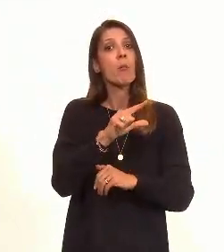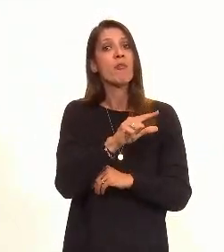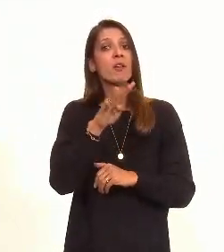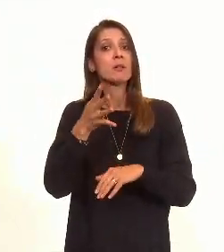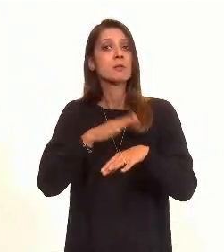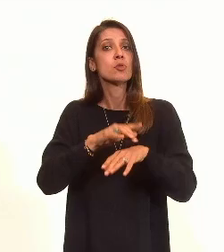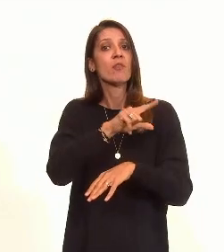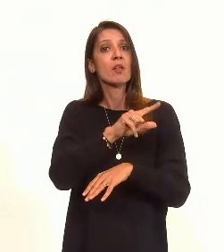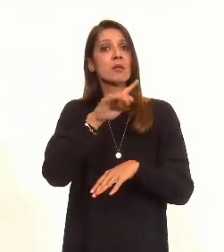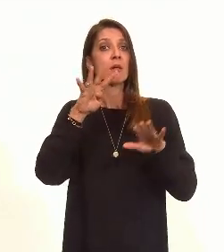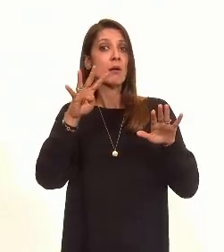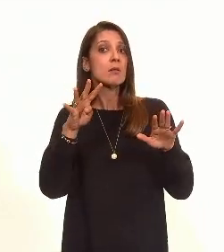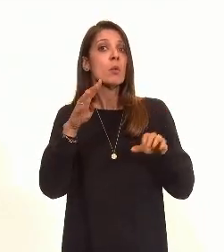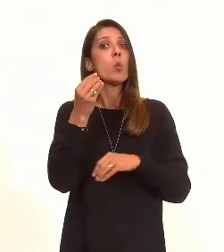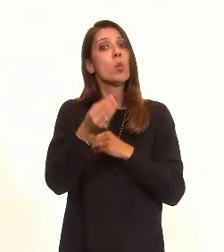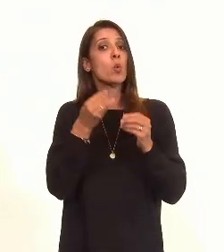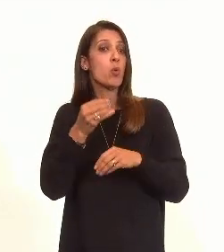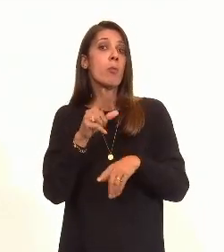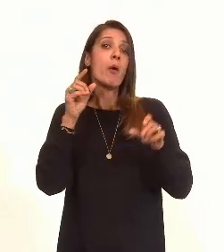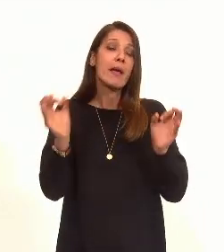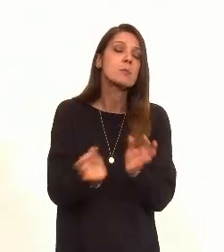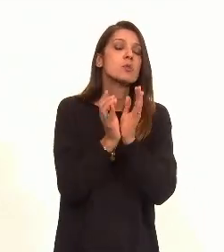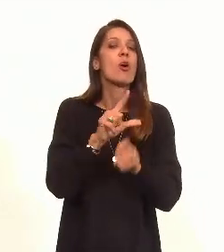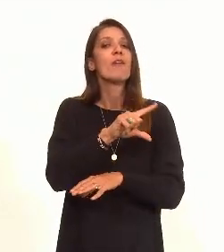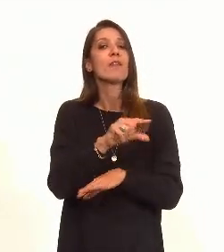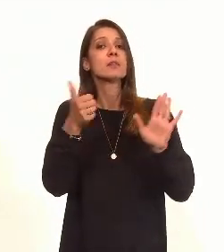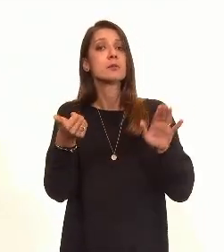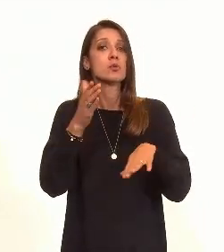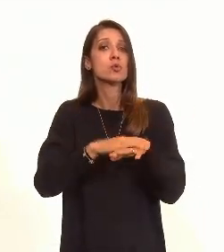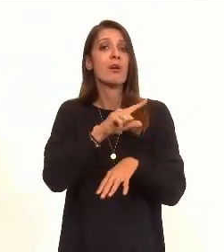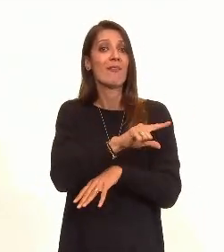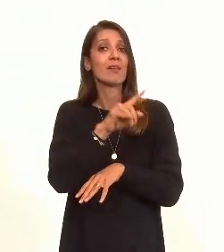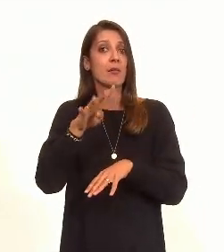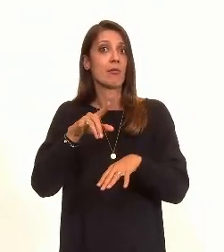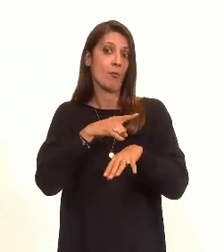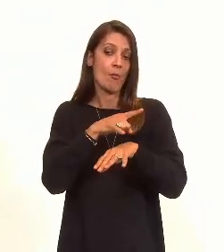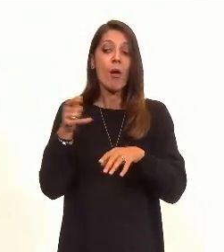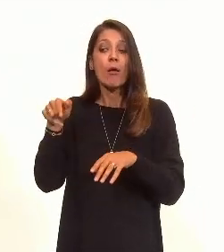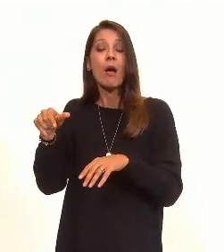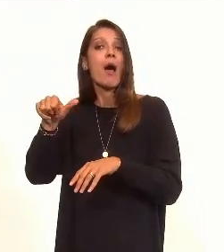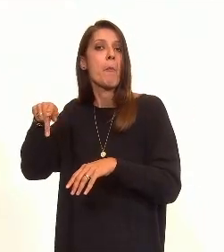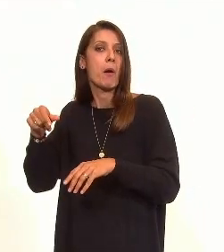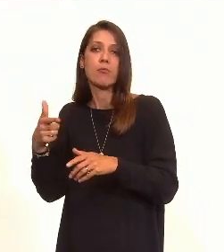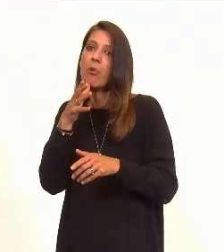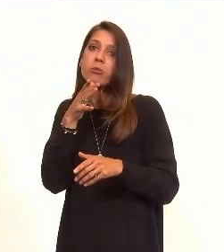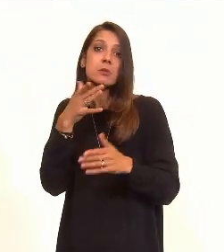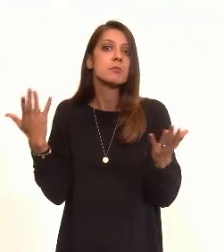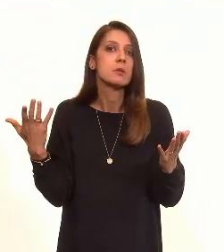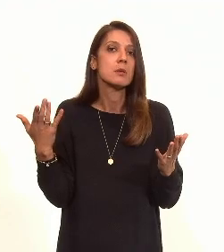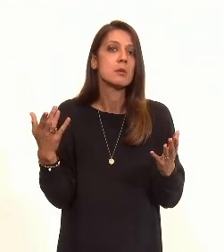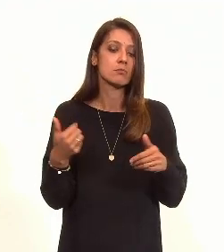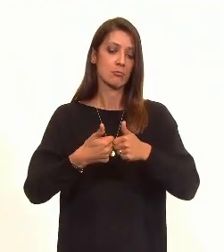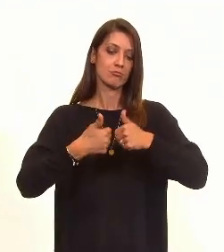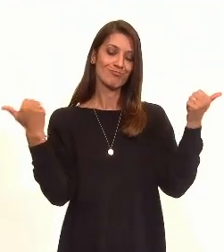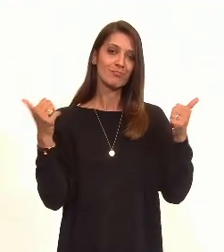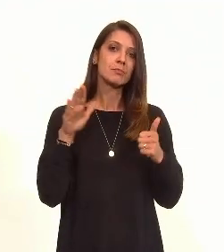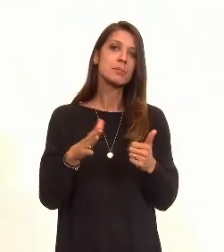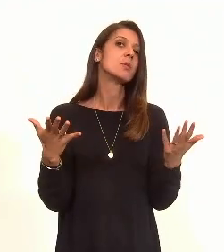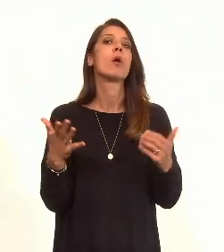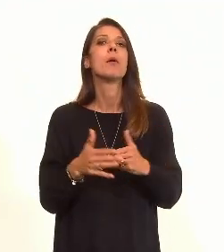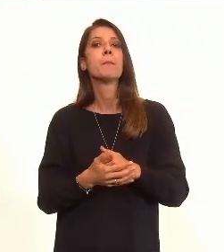de 26 ou de 28 heures sur 24. Ce n'est pas possible dans l'APA. Un autre exemple d'asymétrie entre l'APA et la PCH,